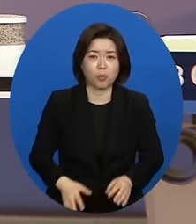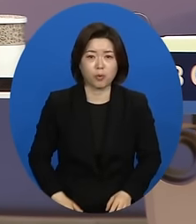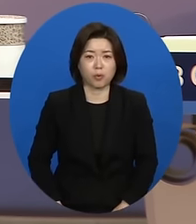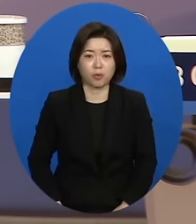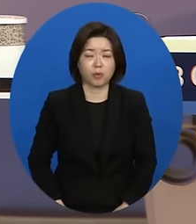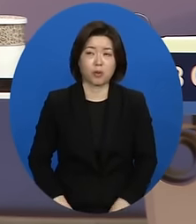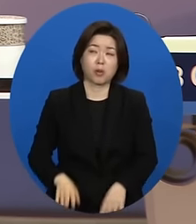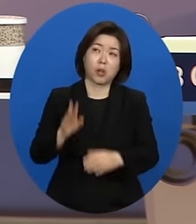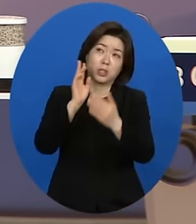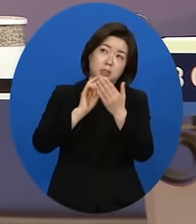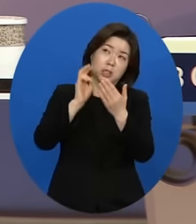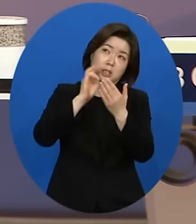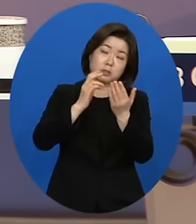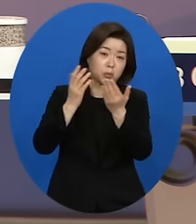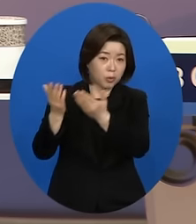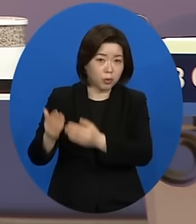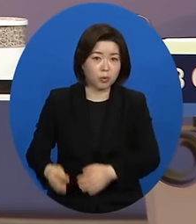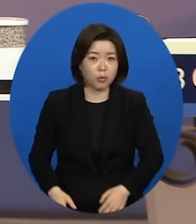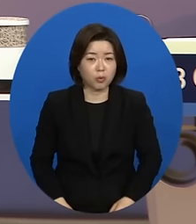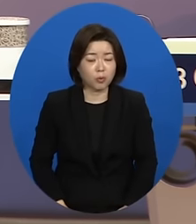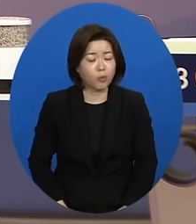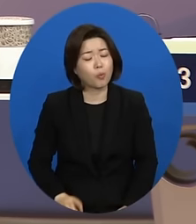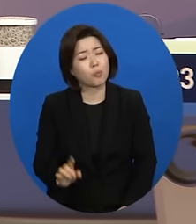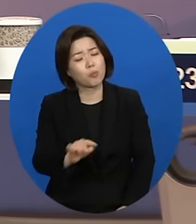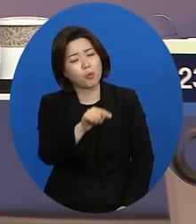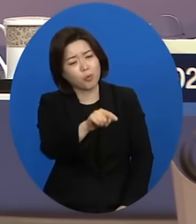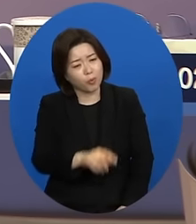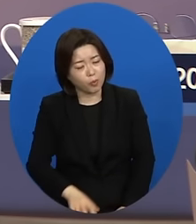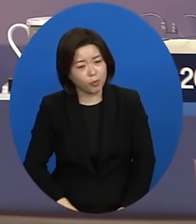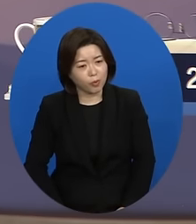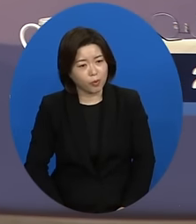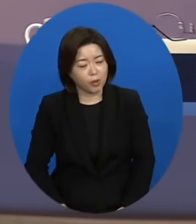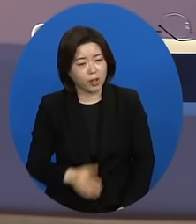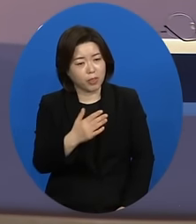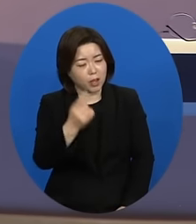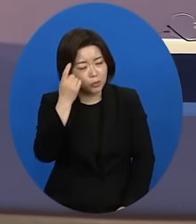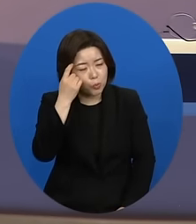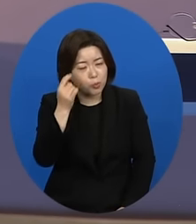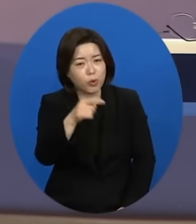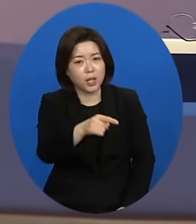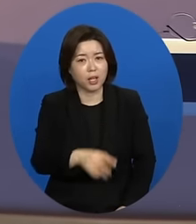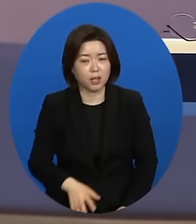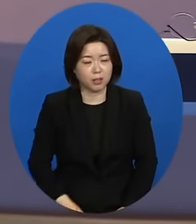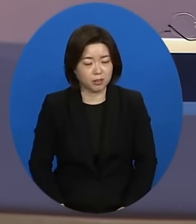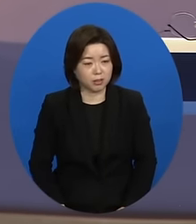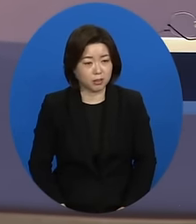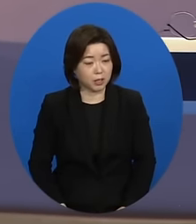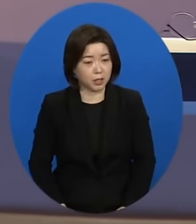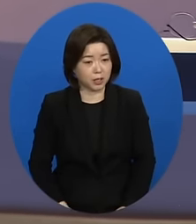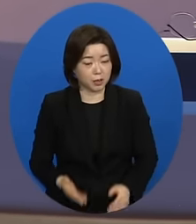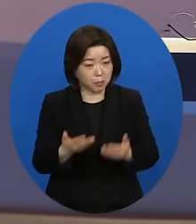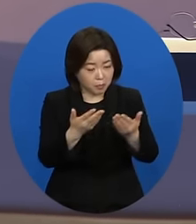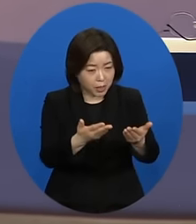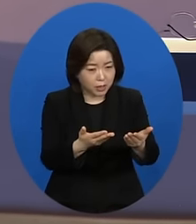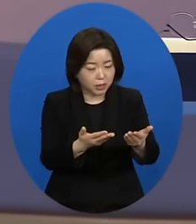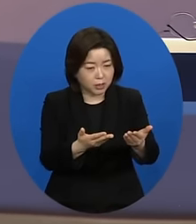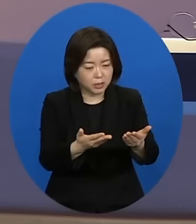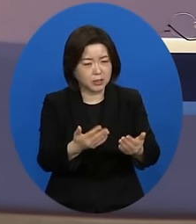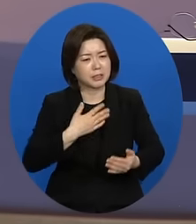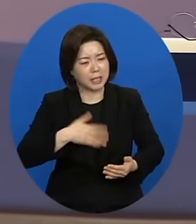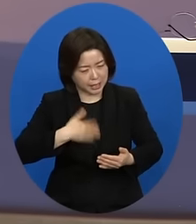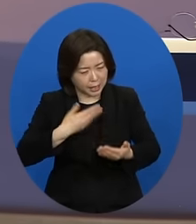찬송을 부르고 도대체 무엇이 당신으로 하여금 그렇게 하게 했는지 말씀하세요.